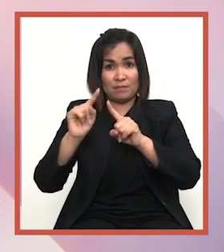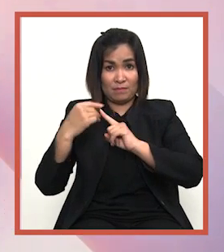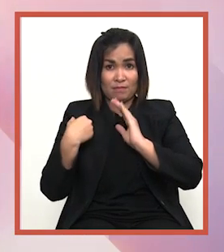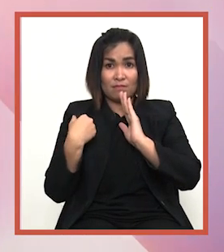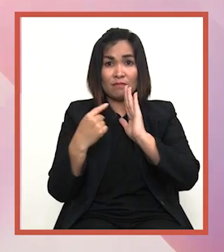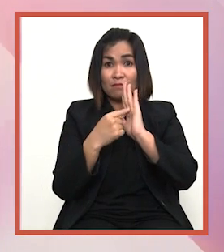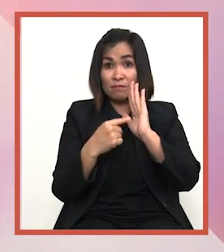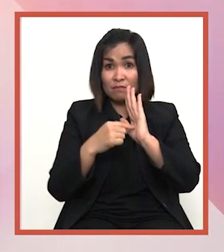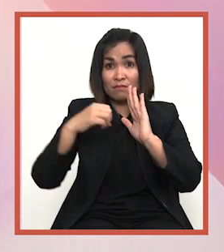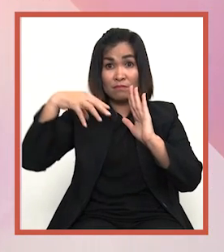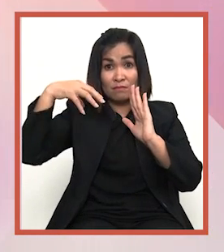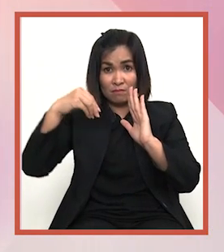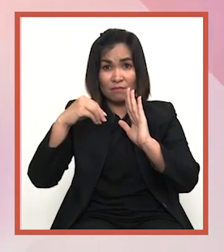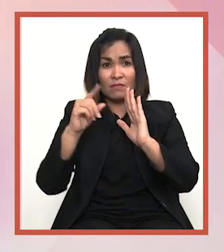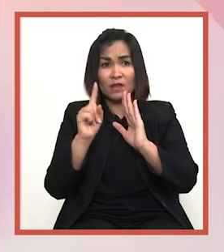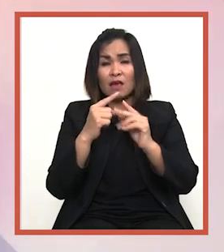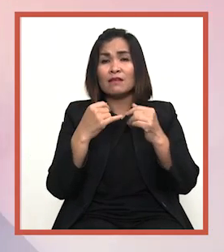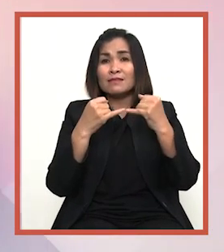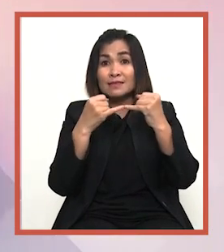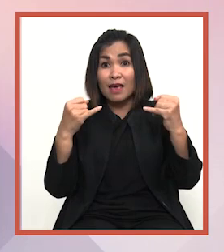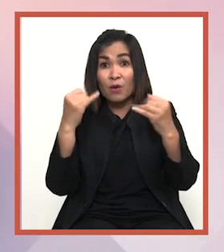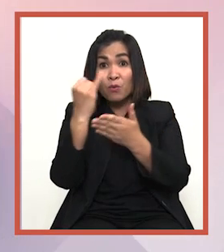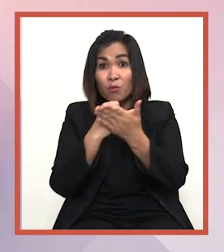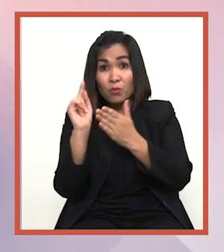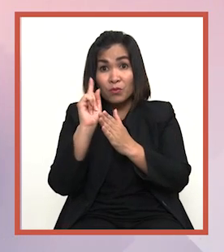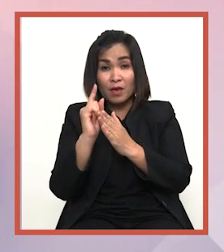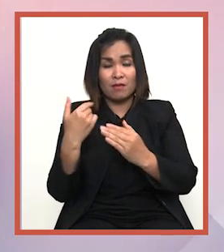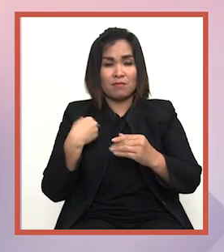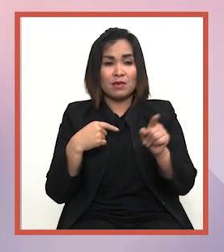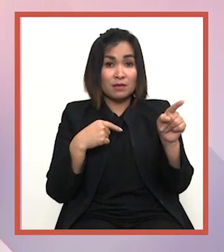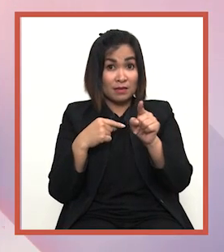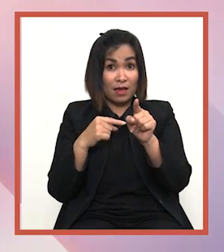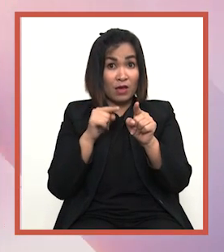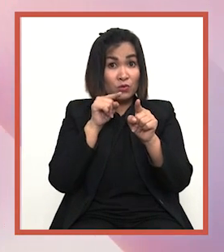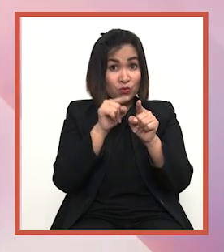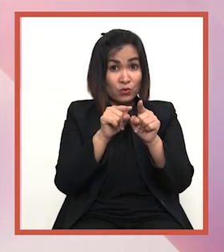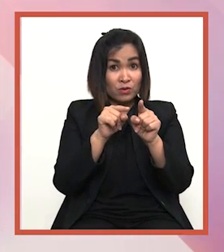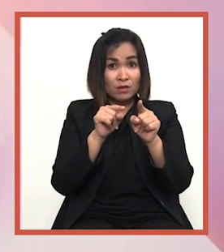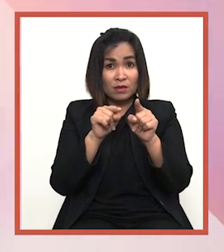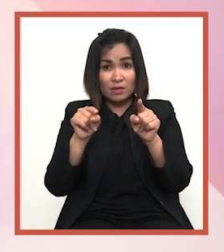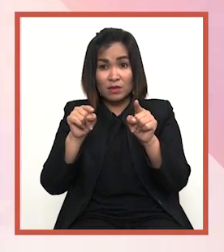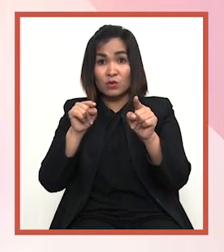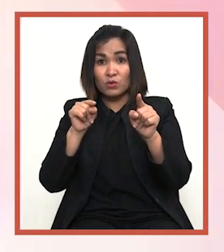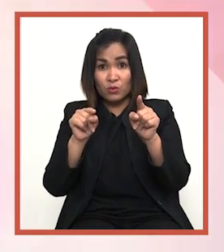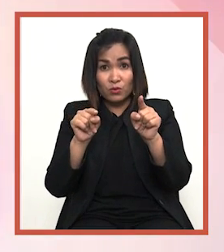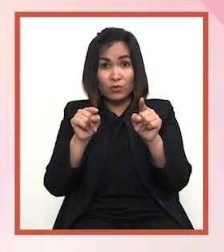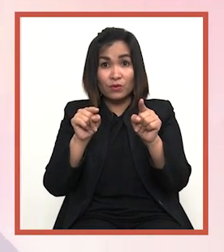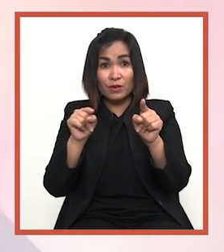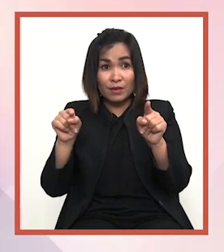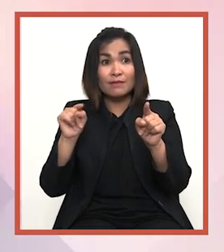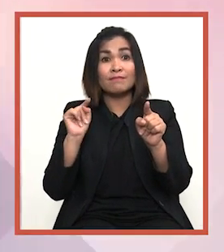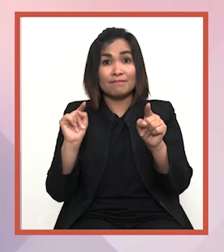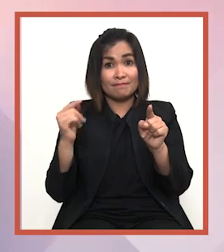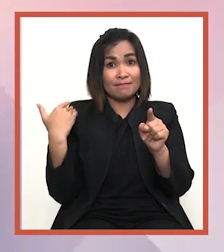จะใช้นะครับสายที่เว้นช่วงนะครับแล้วก็มีจุดนะครับขีดเว้นช่วงแล้วก็จุดน